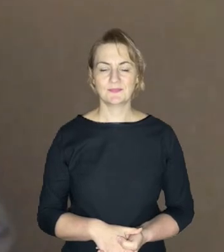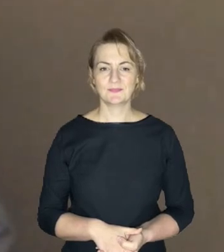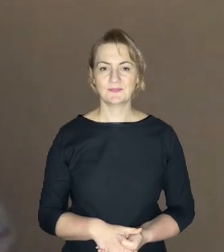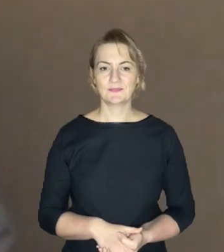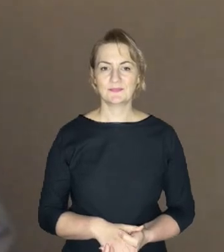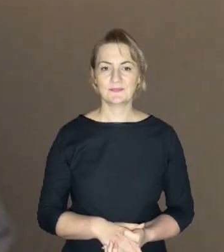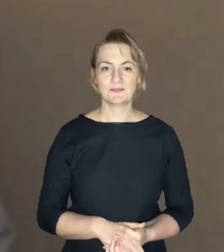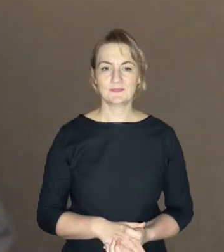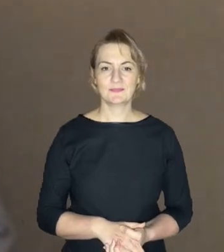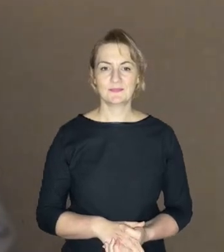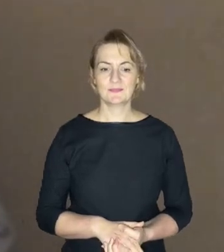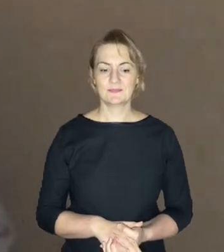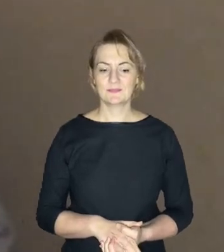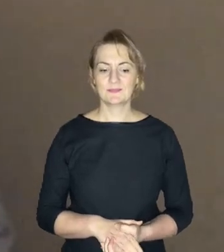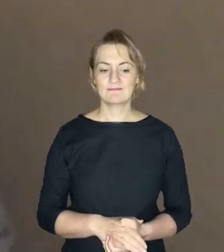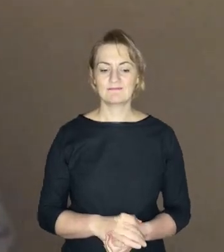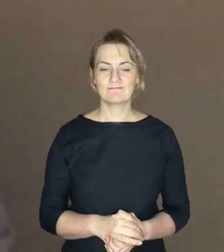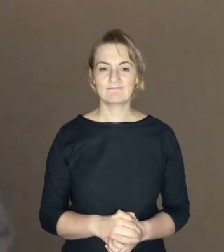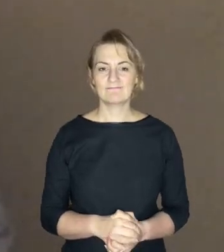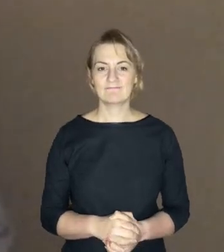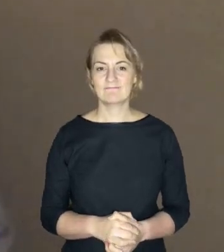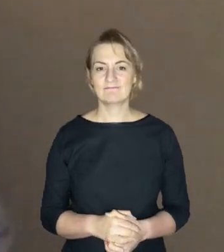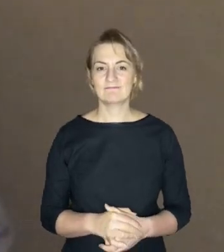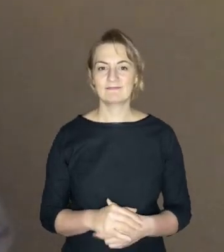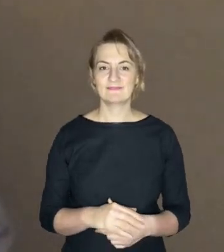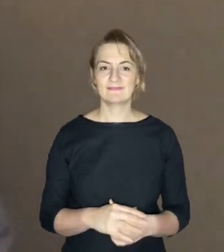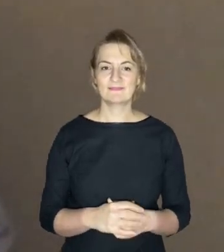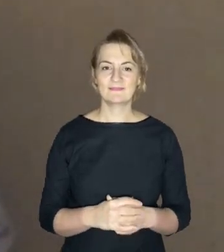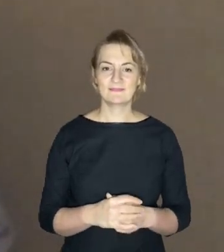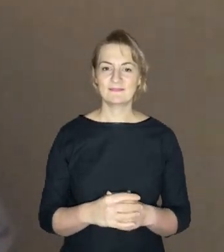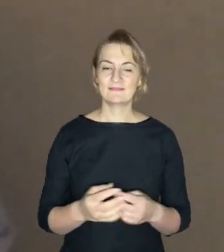co to z popiołów powstaje.